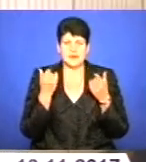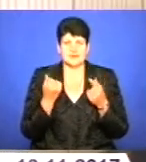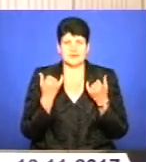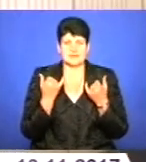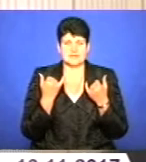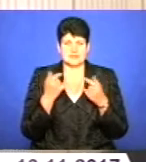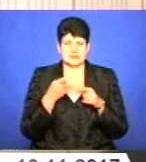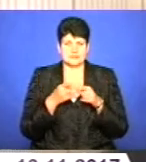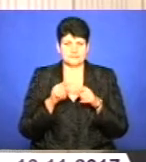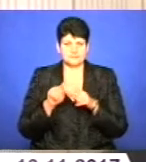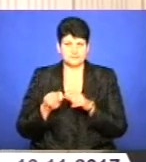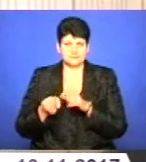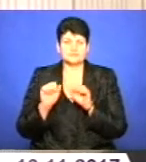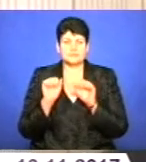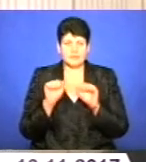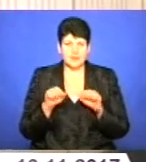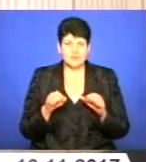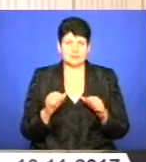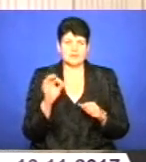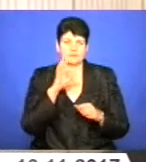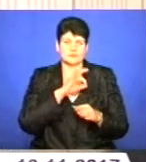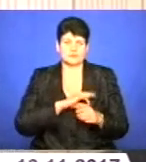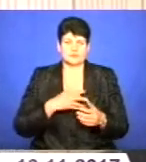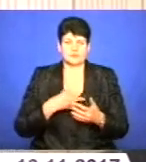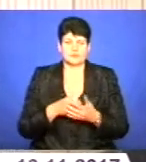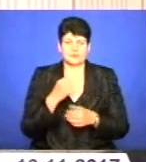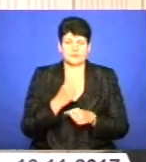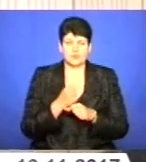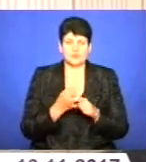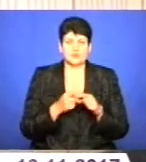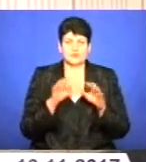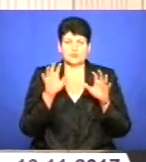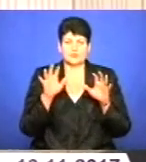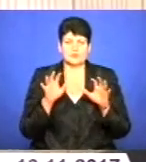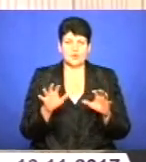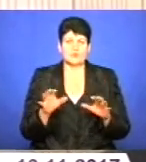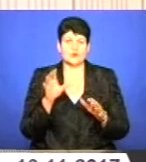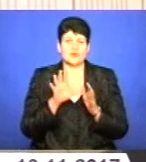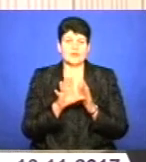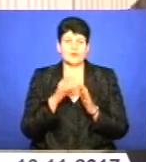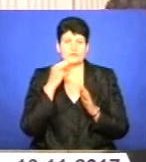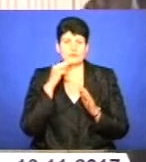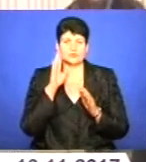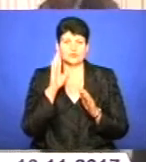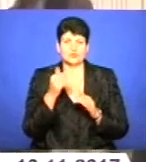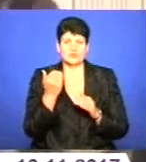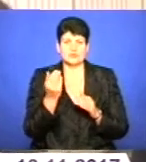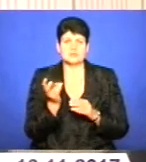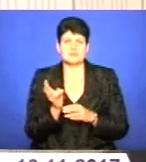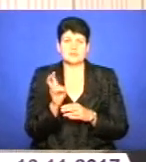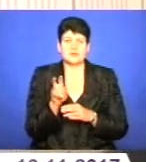систем моніторингу, могли би застосовувати в своїй роботі. По цьому закону про енергетичну ефективність будівель до вас повинен буде